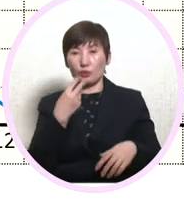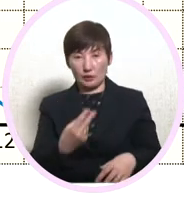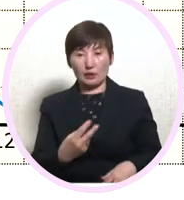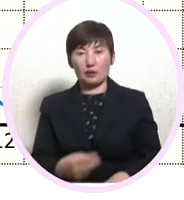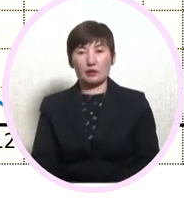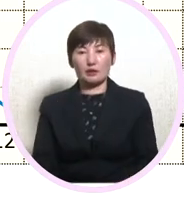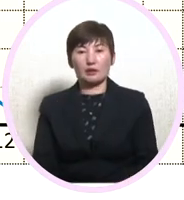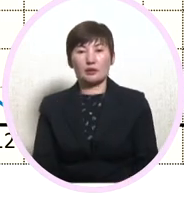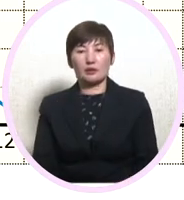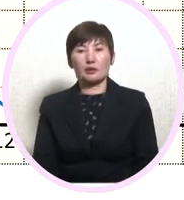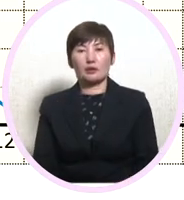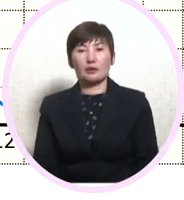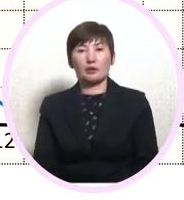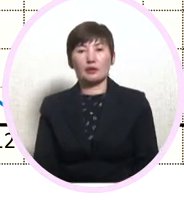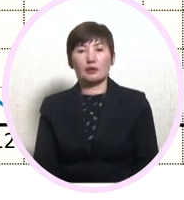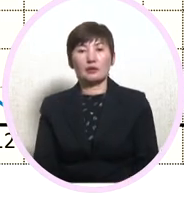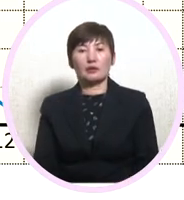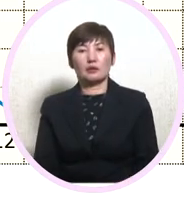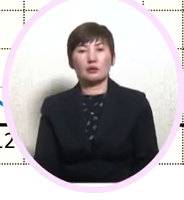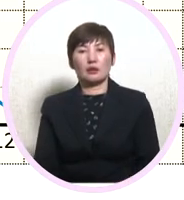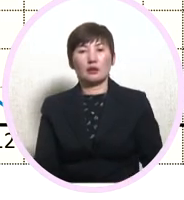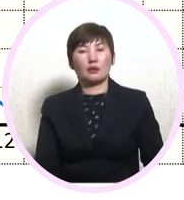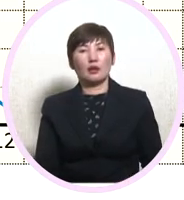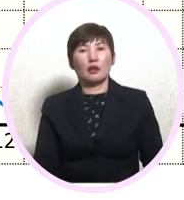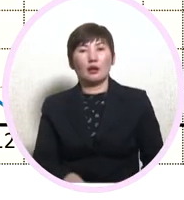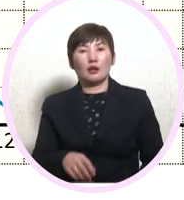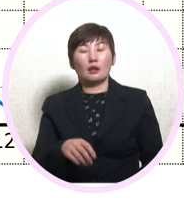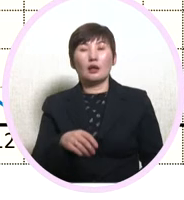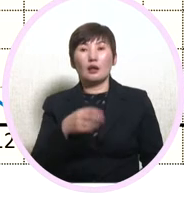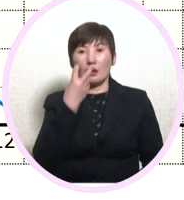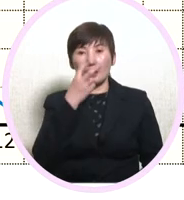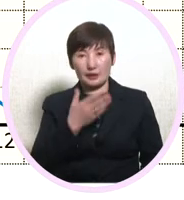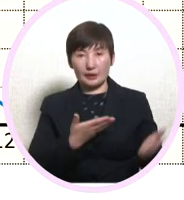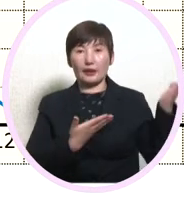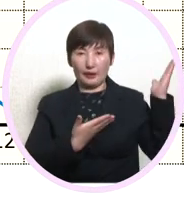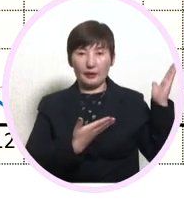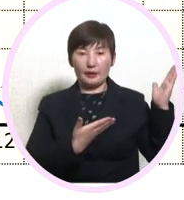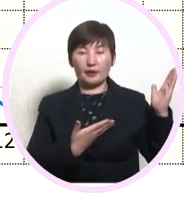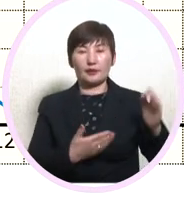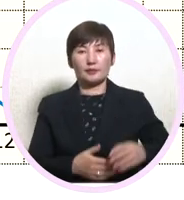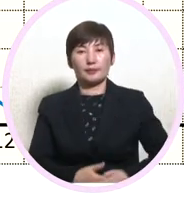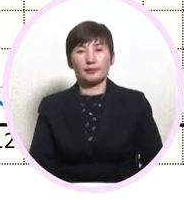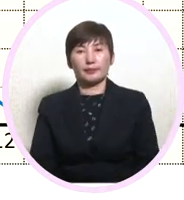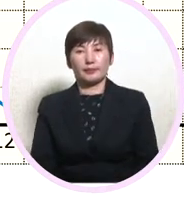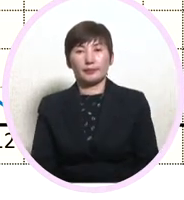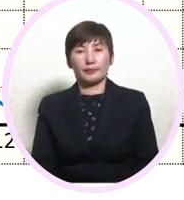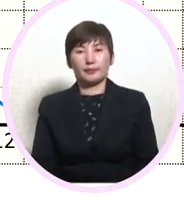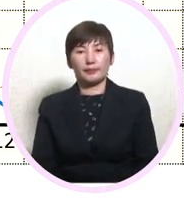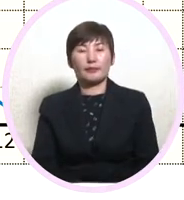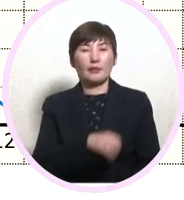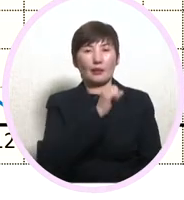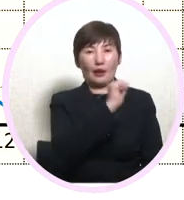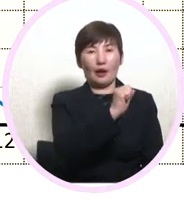маань энэ хөдөлгөөний дүрслэж байгаа. За энд ингээ хөдөлгөөний дүрслэж байгаа. Дарфиц харагдаж байна. А Б